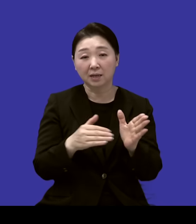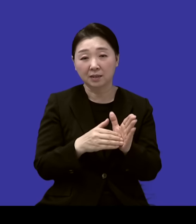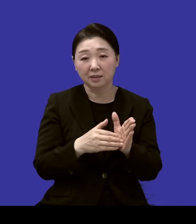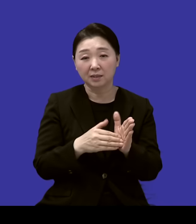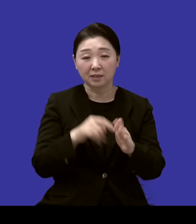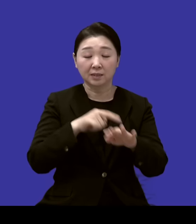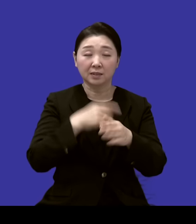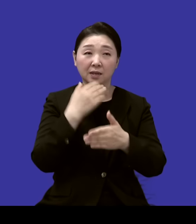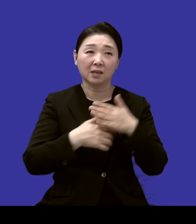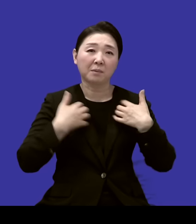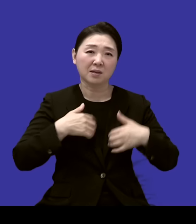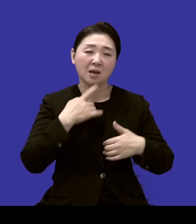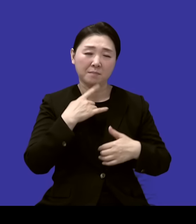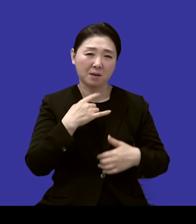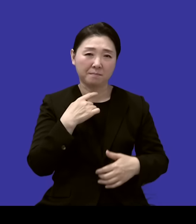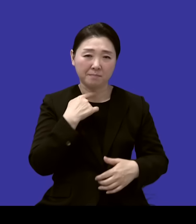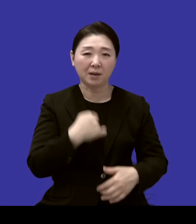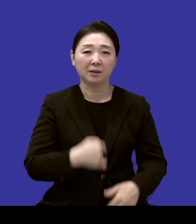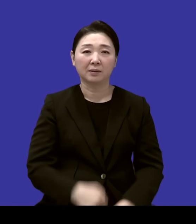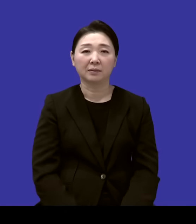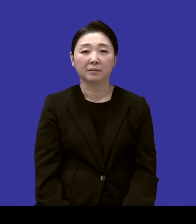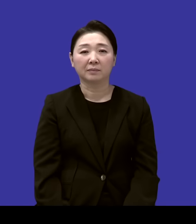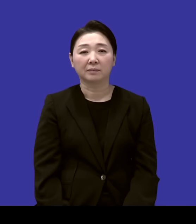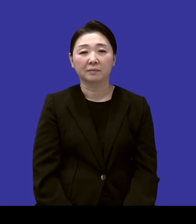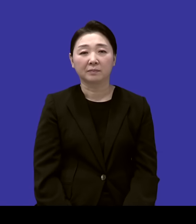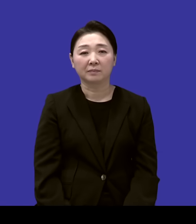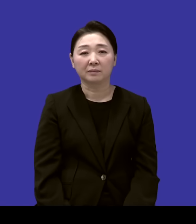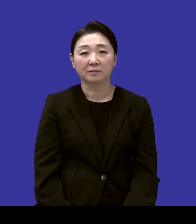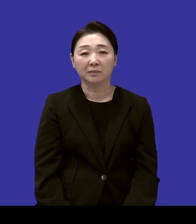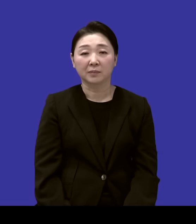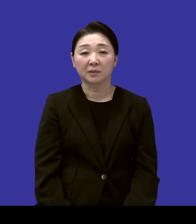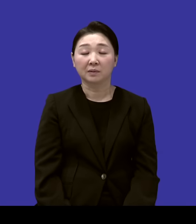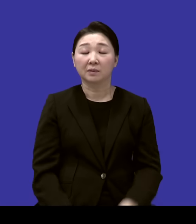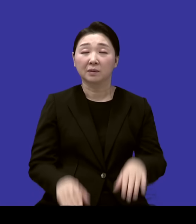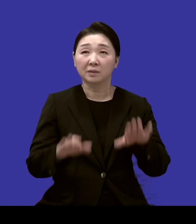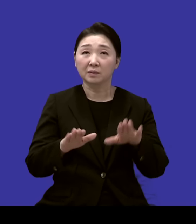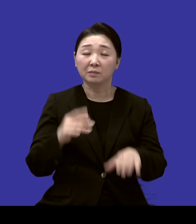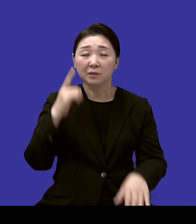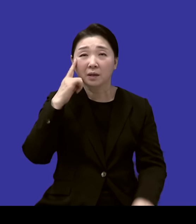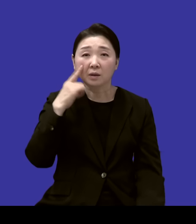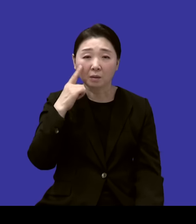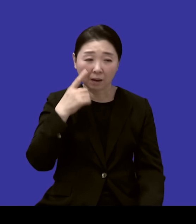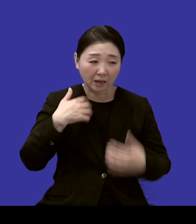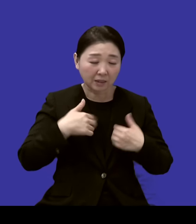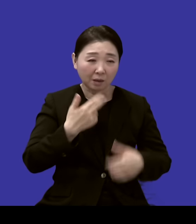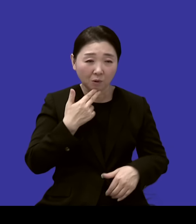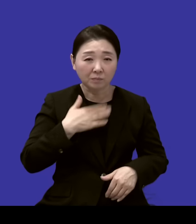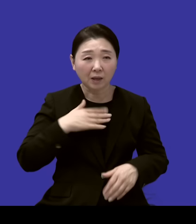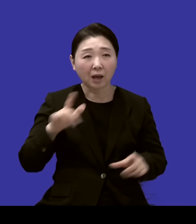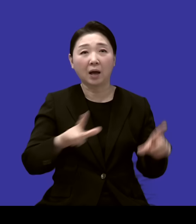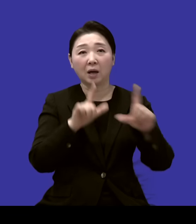남은 시간은 게임만 하고 살았던 것 같아요. 정말 지금 다시 생각해봐도 게임이 없었으면 저는 정말